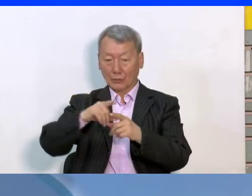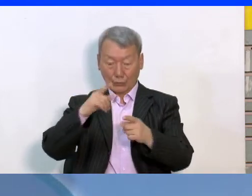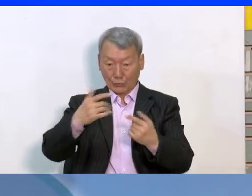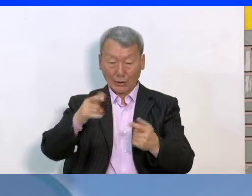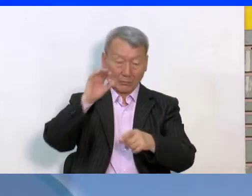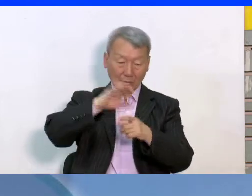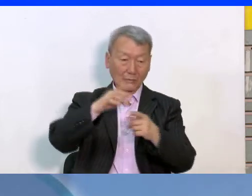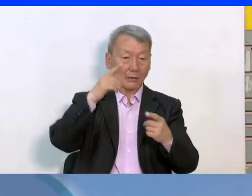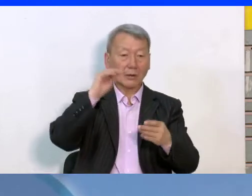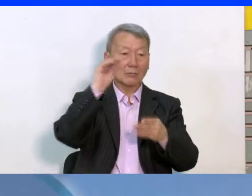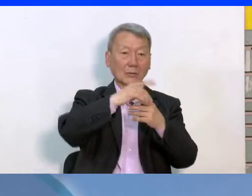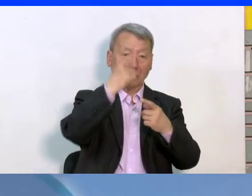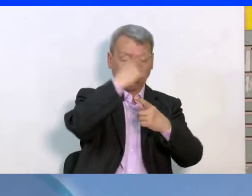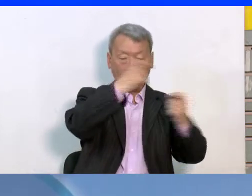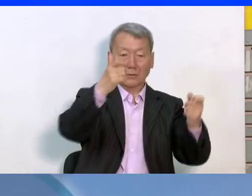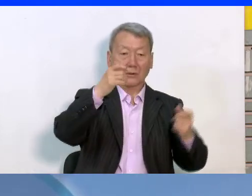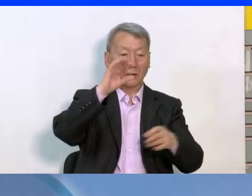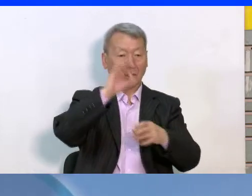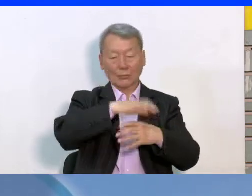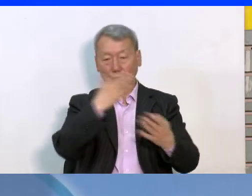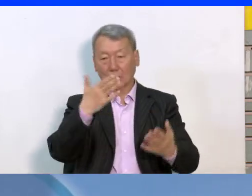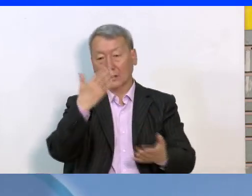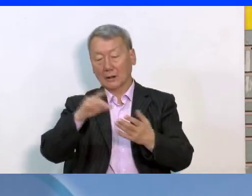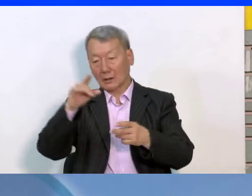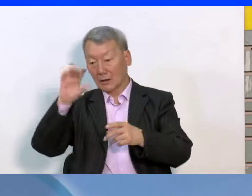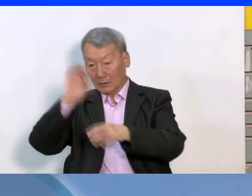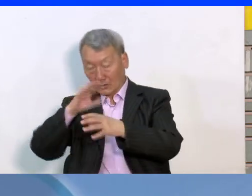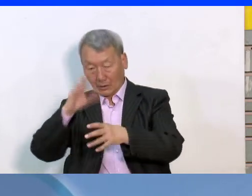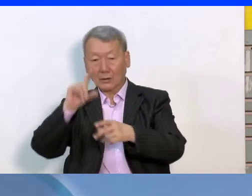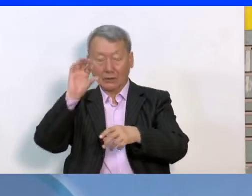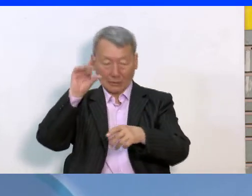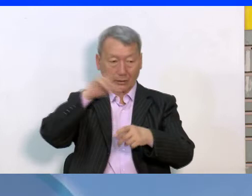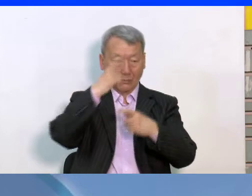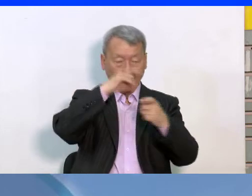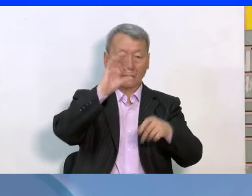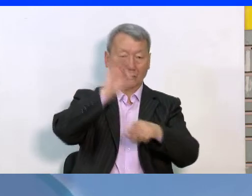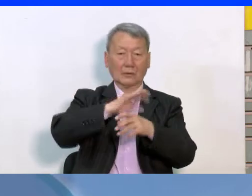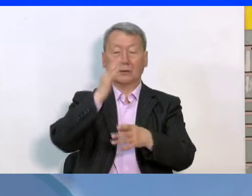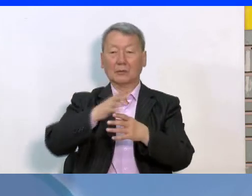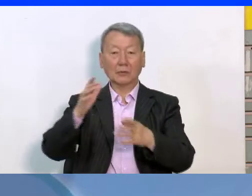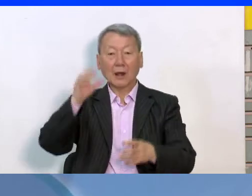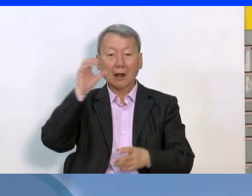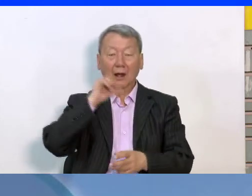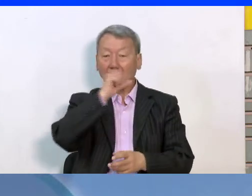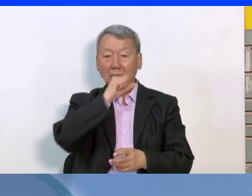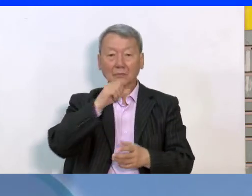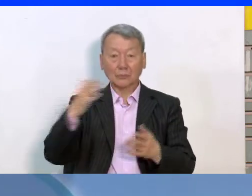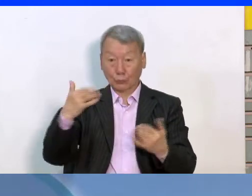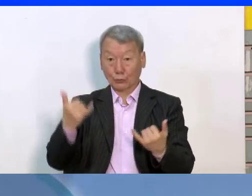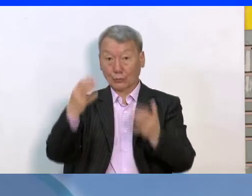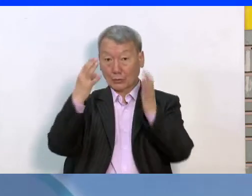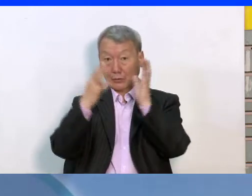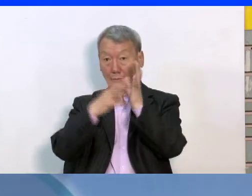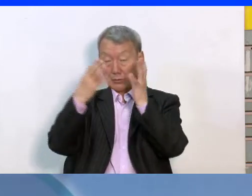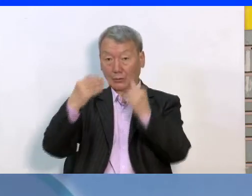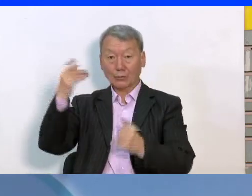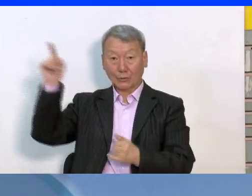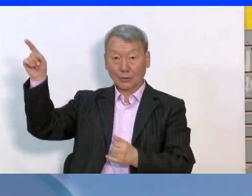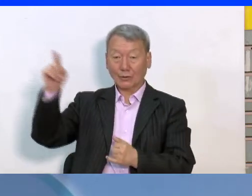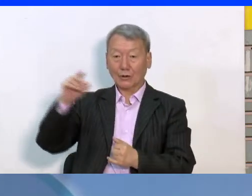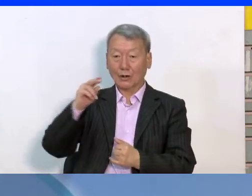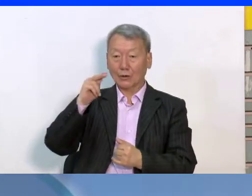маалымат каражаттарына ошондой эле өзүбүздүн сайттарга да чыгарып атабыз. Жашыра турган маселе жок. 9 адам бүгүнкү күндө, бирок